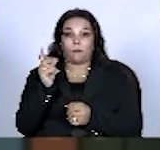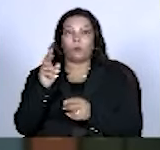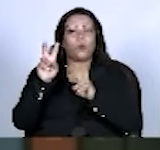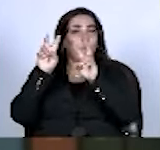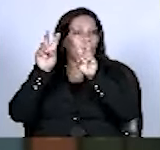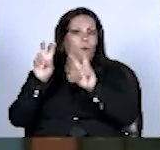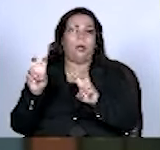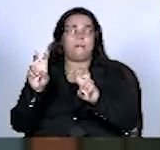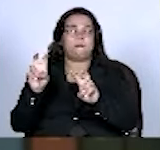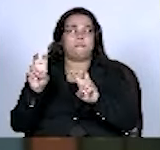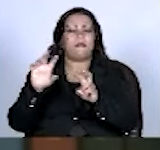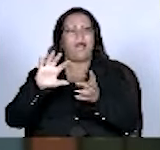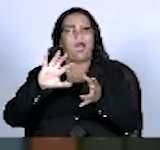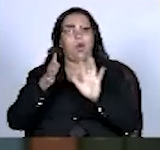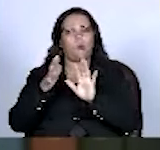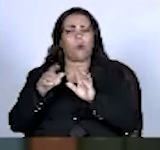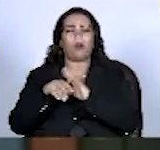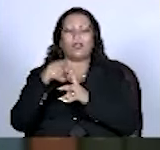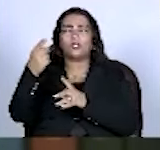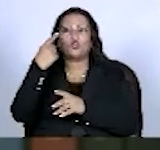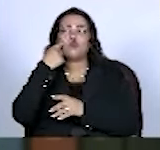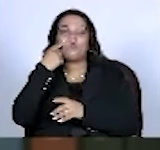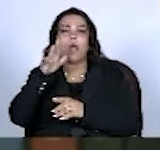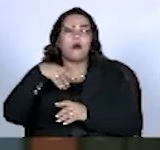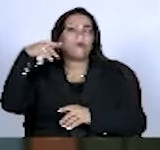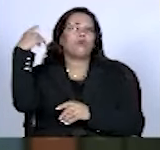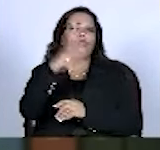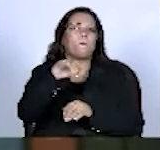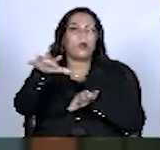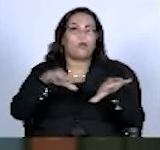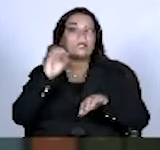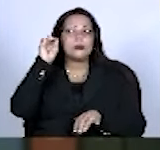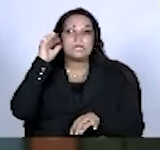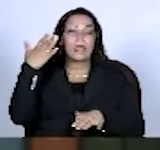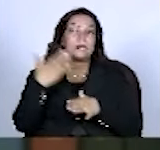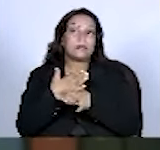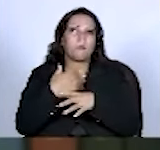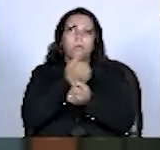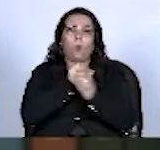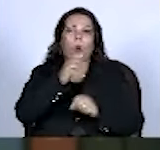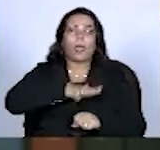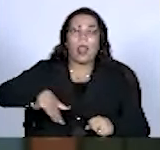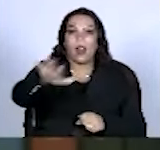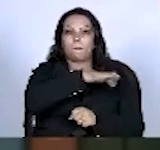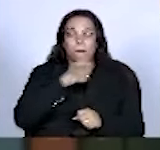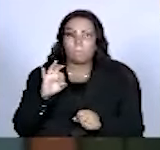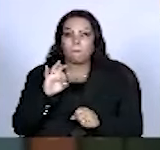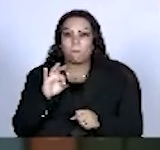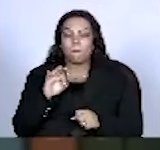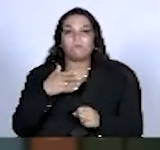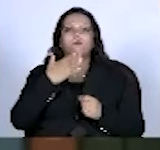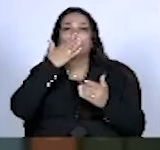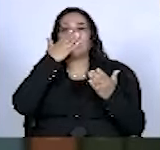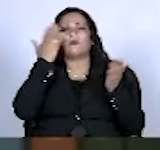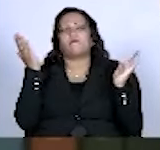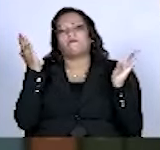توقفي او حددي طبيعه الرد على ايران حتى لا تنفجر المنطقه يعني ماحدش عارف على